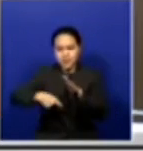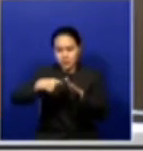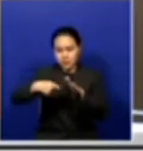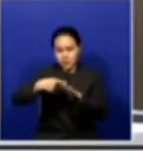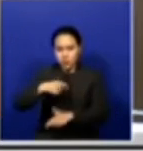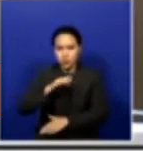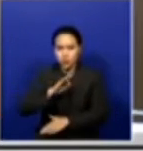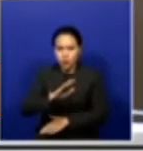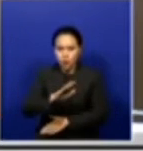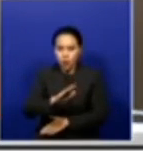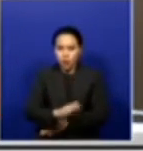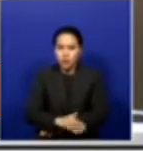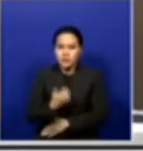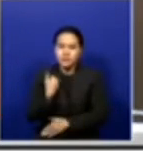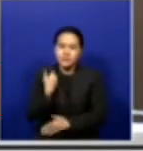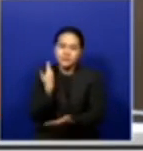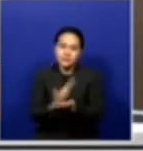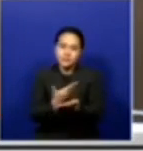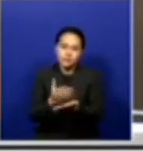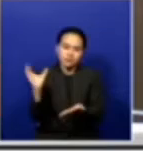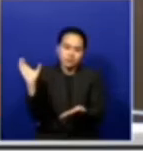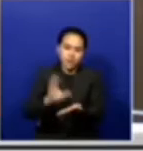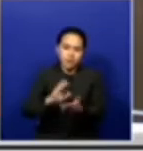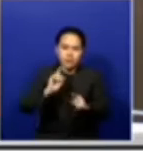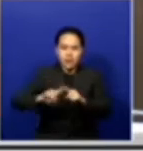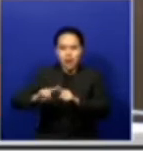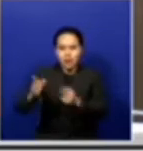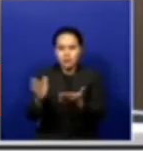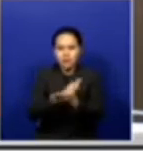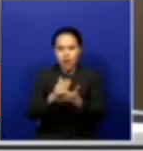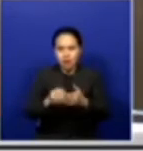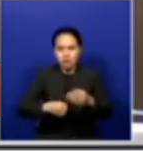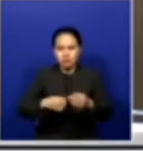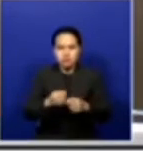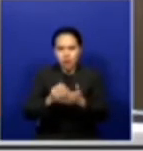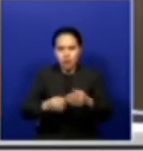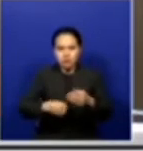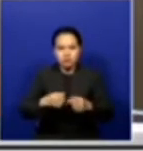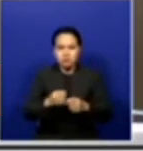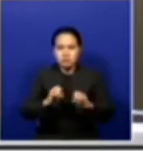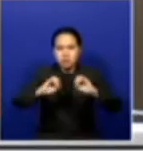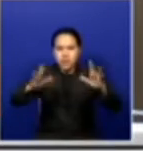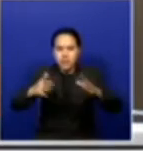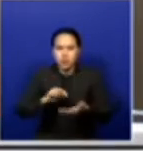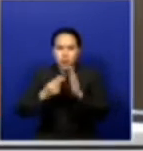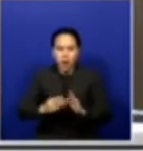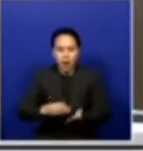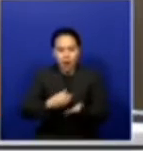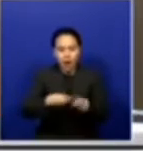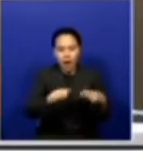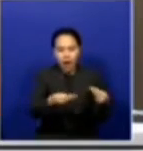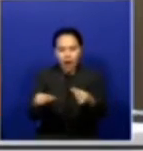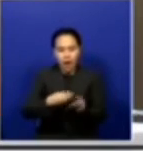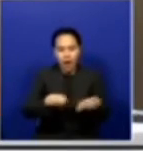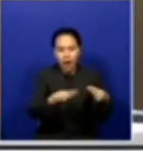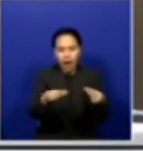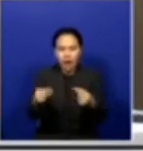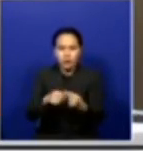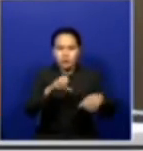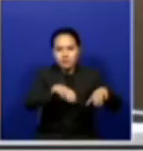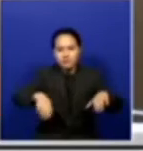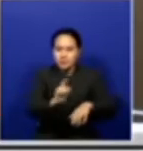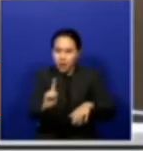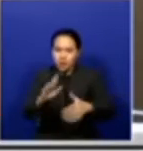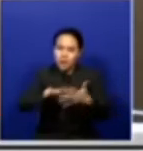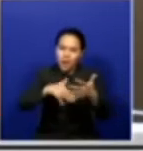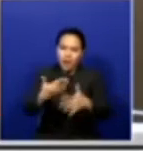ไม่ได้จำแนกงบประมาณที่รับโอนมาให้ชัดเจนว่าจะให้หน่วยงานใดในแผนการใดนะฮะงบประมาณจะไปลงราย